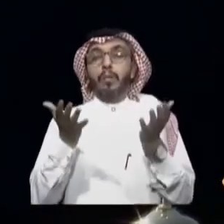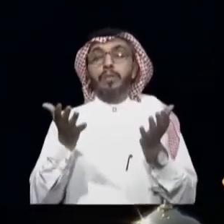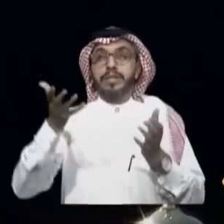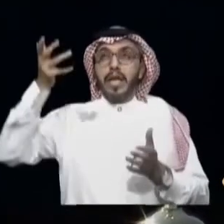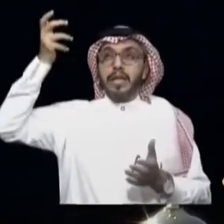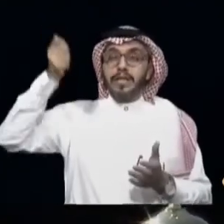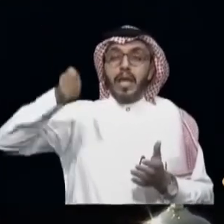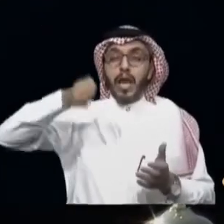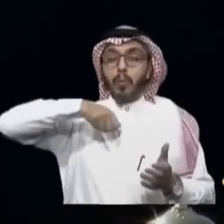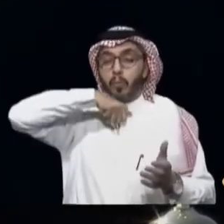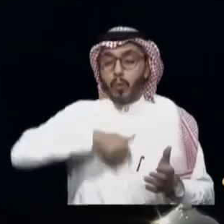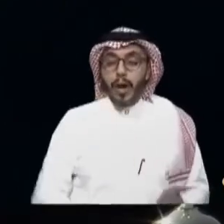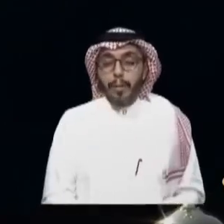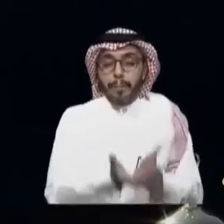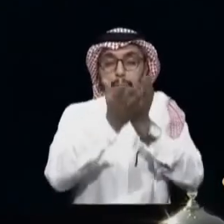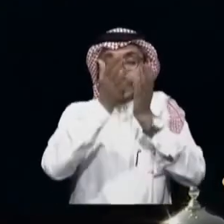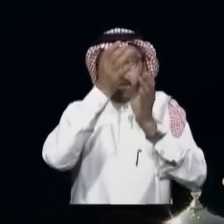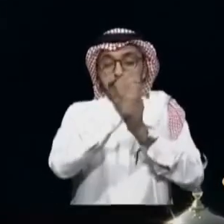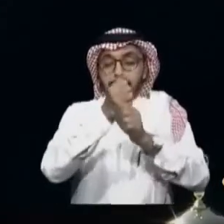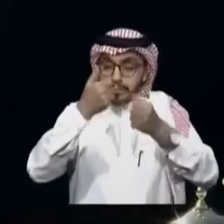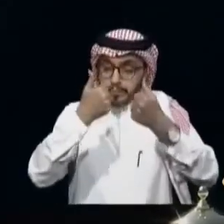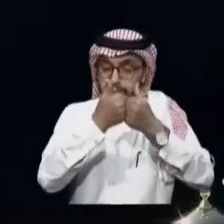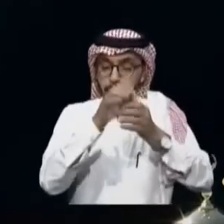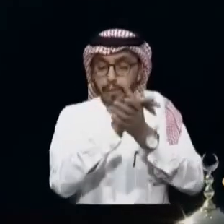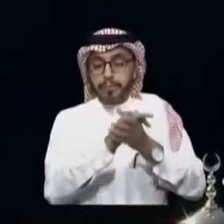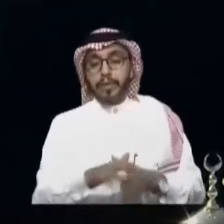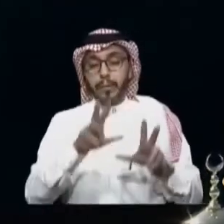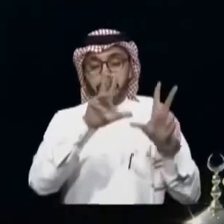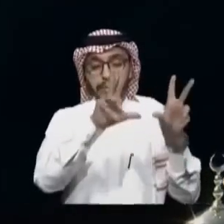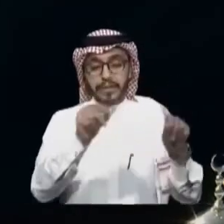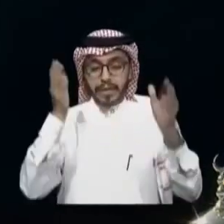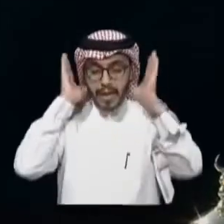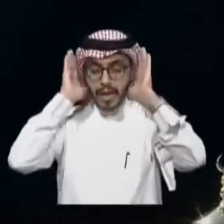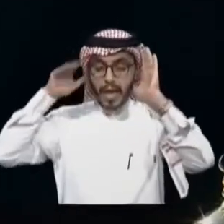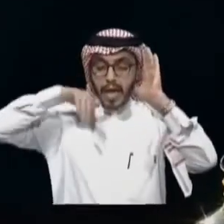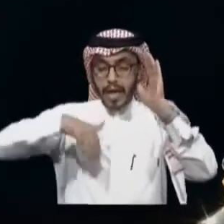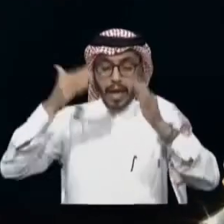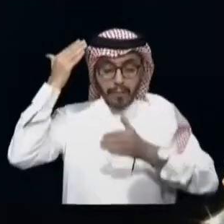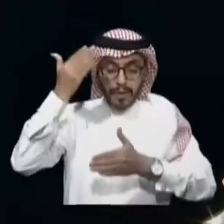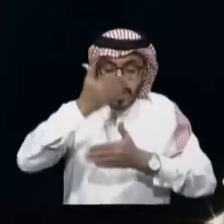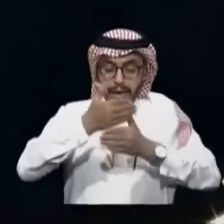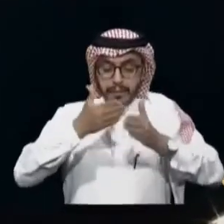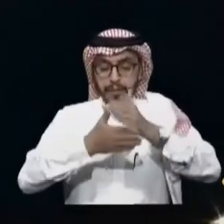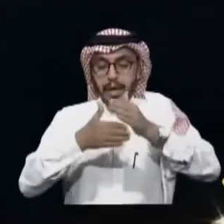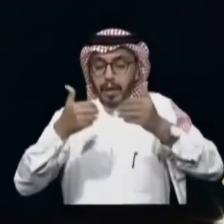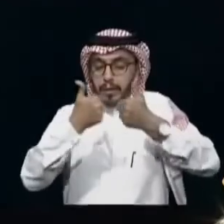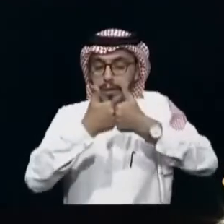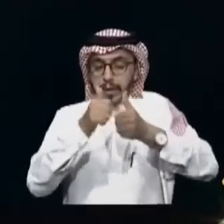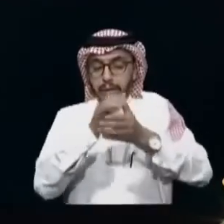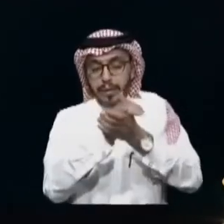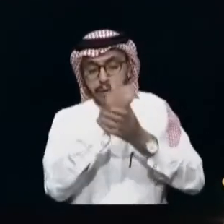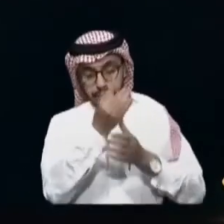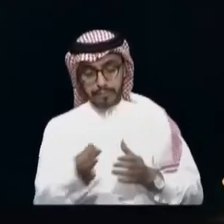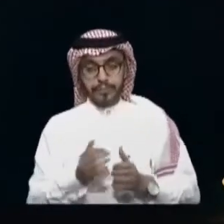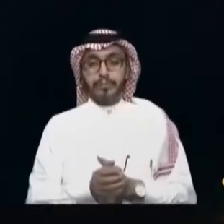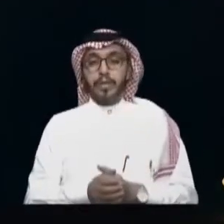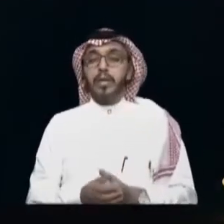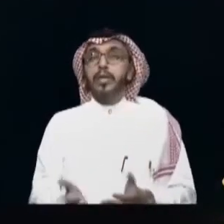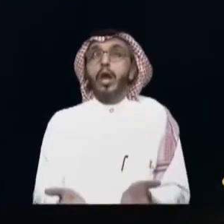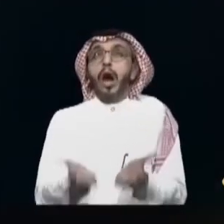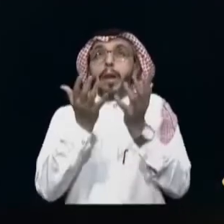صل على محمد وعلى آل محمد كما صليت على إبراهيم وعلى آل إبراهيم إنك حميد مجيد.